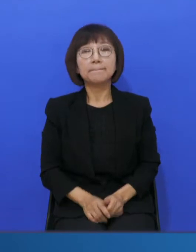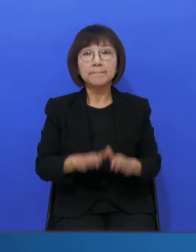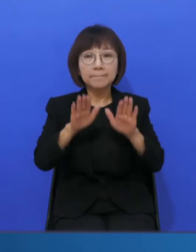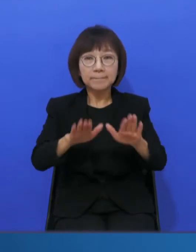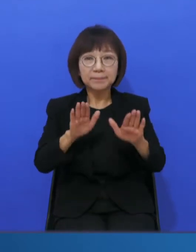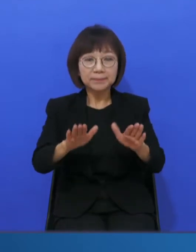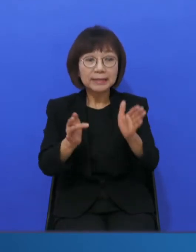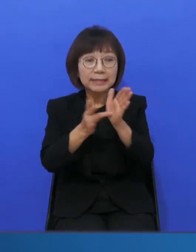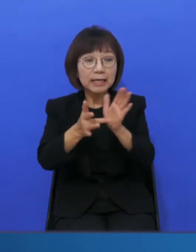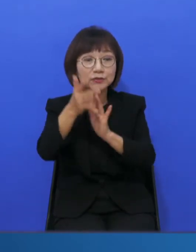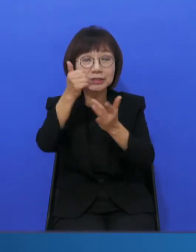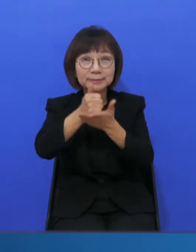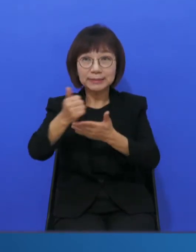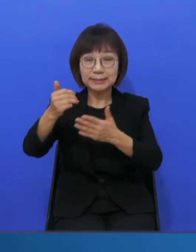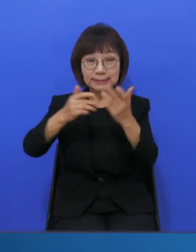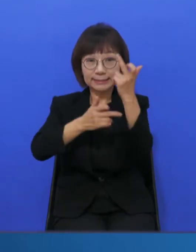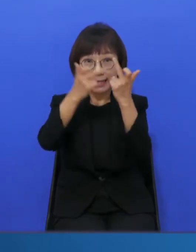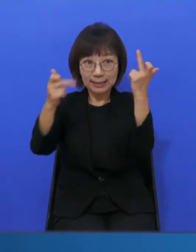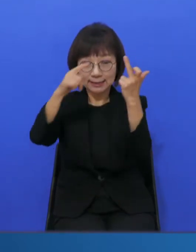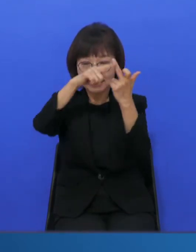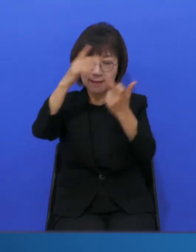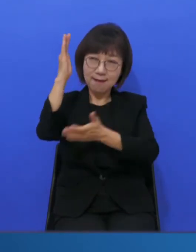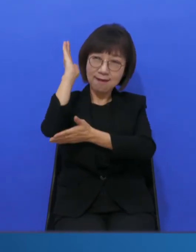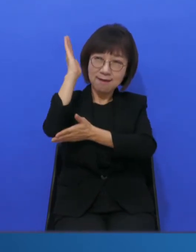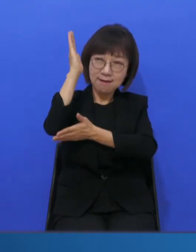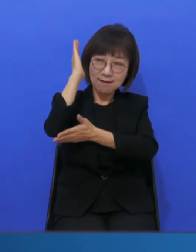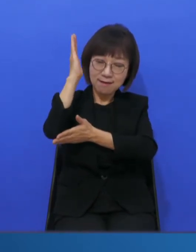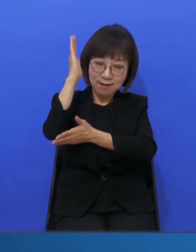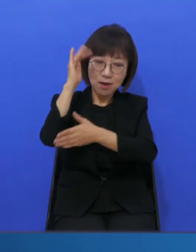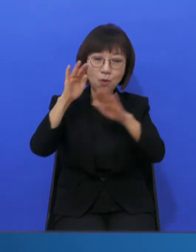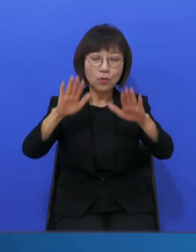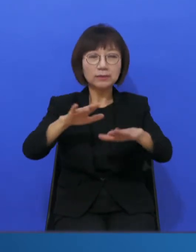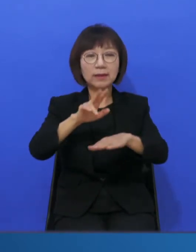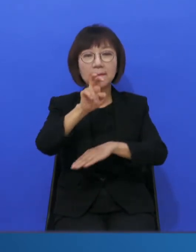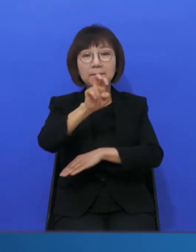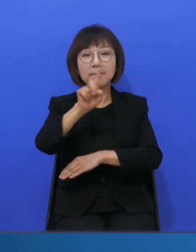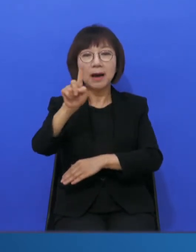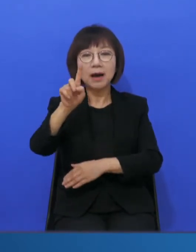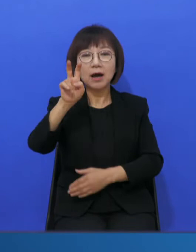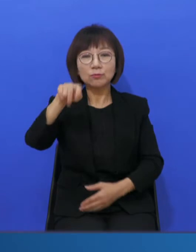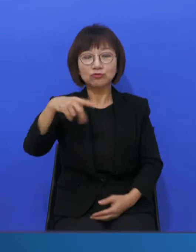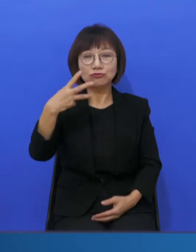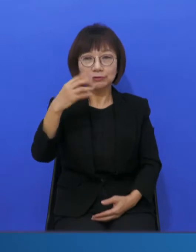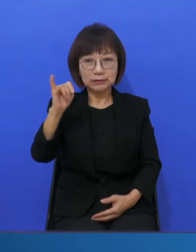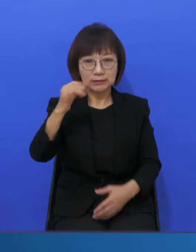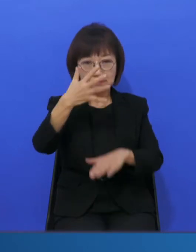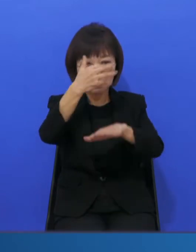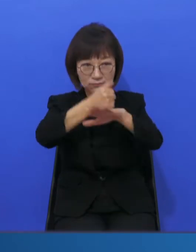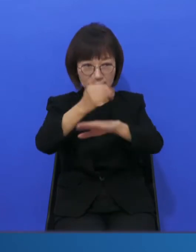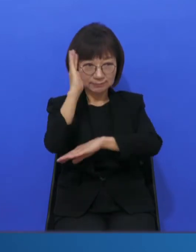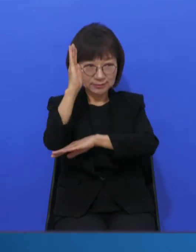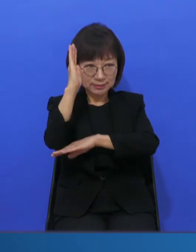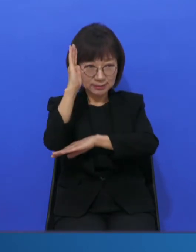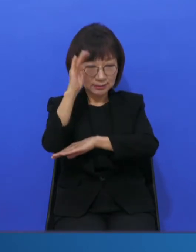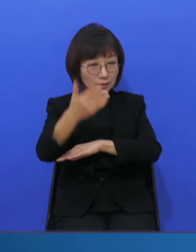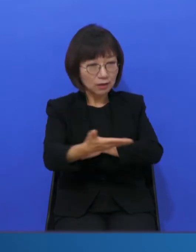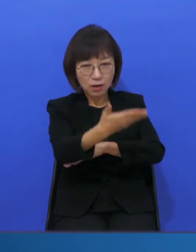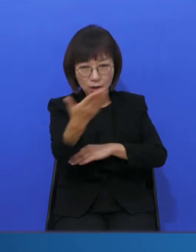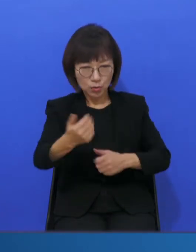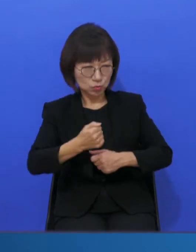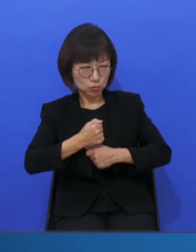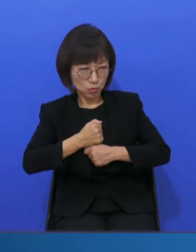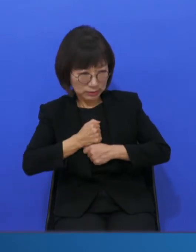중요한 마무리하는 말씀으로 굉장히 주의할 말씀을 주신 겁니다. And so we see that Jesus, as a closing message, he gives us something